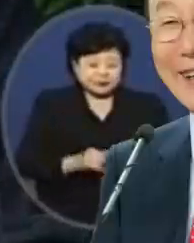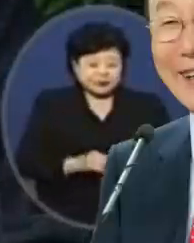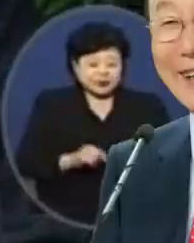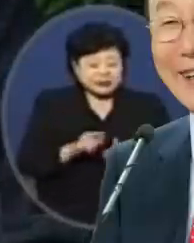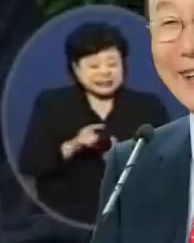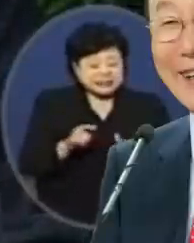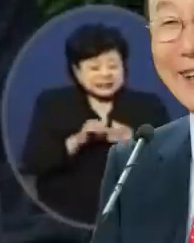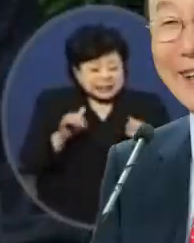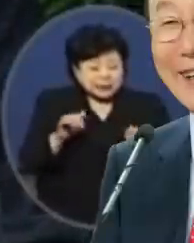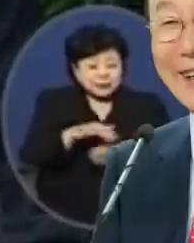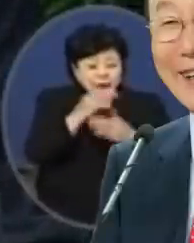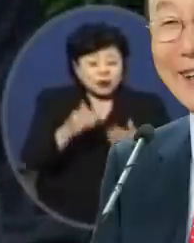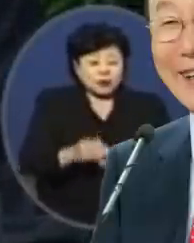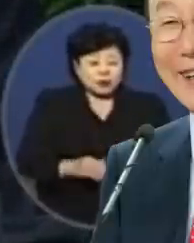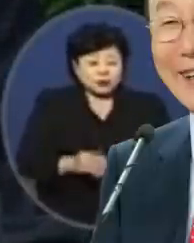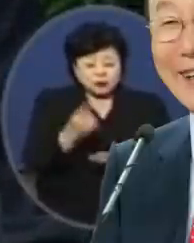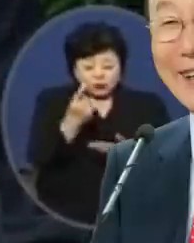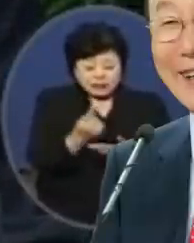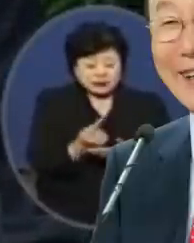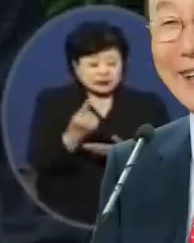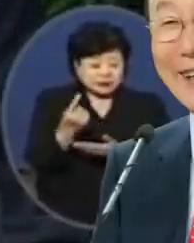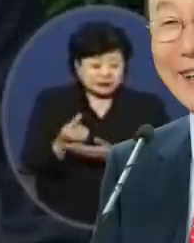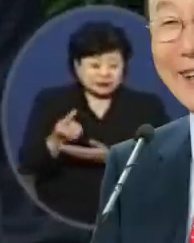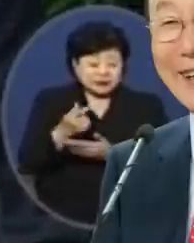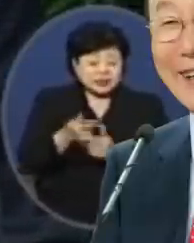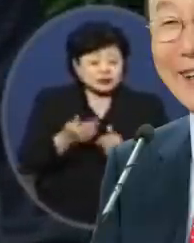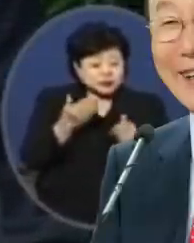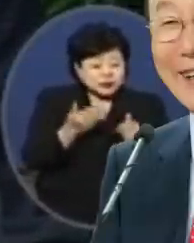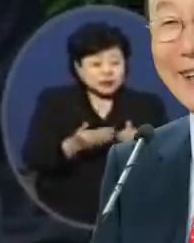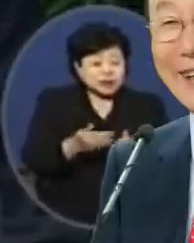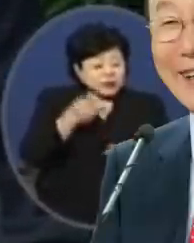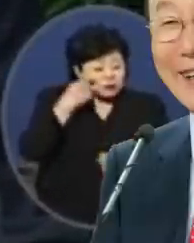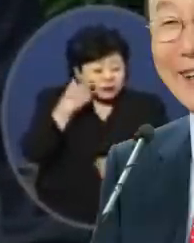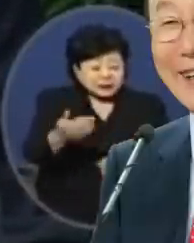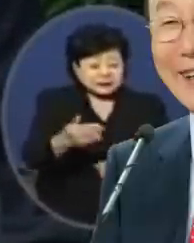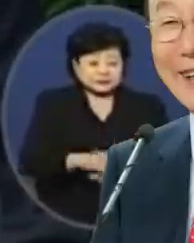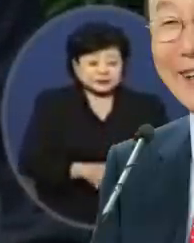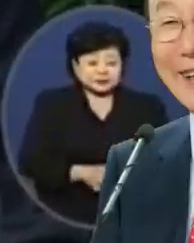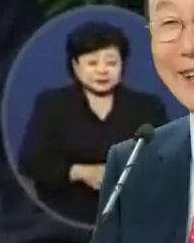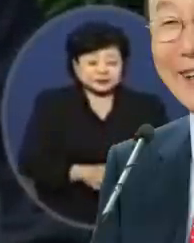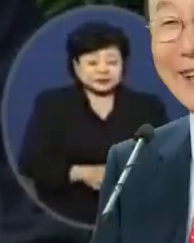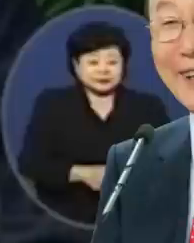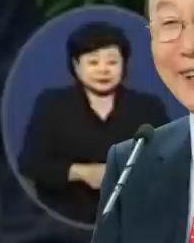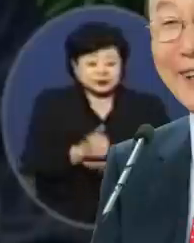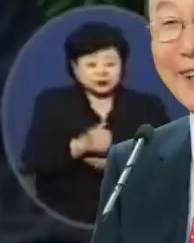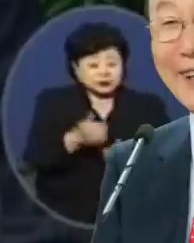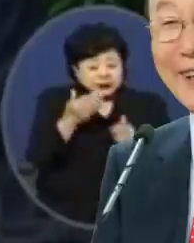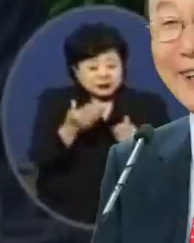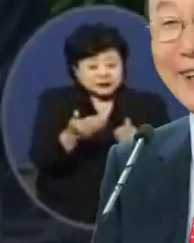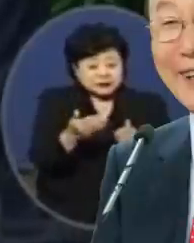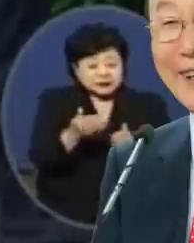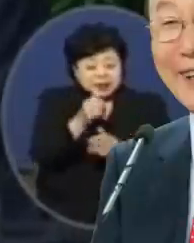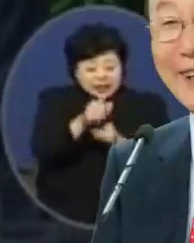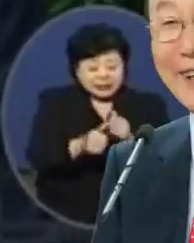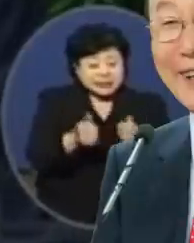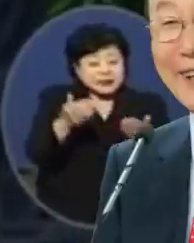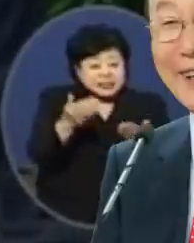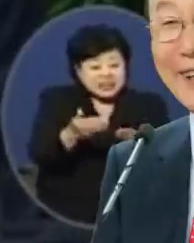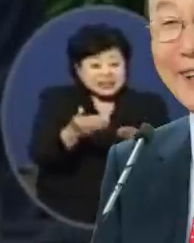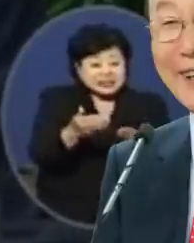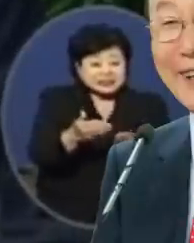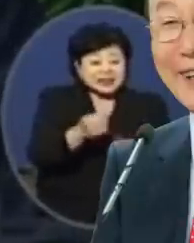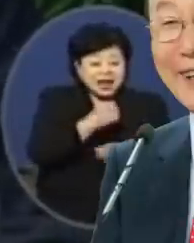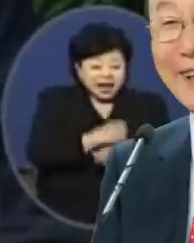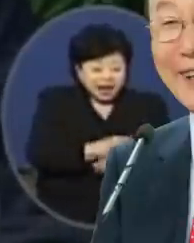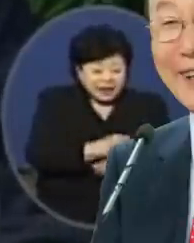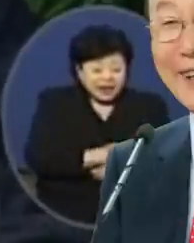믿는 사람들 때를 지어와서 예수님께 질문을 했습니다. 자꾸 주님께서 하나님의 일을